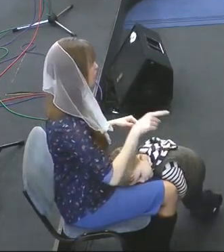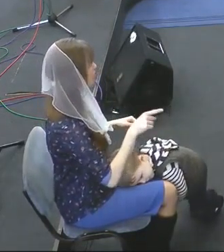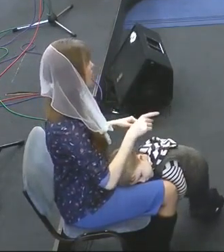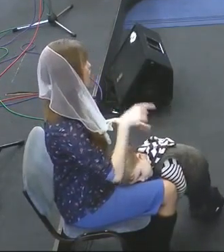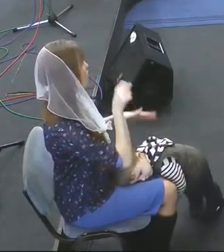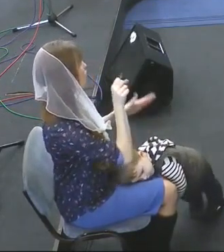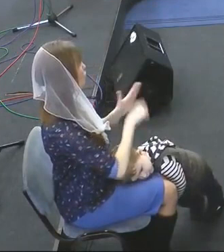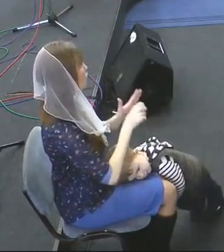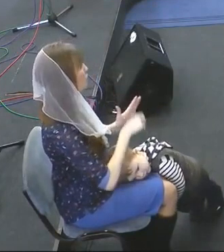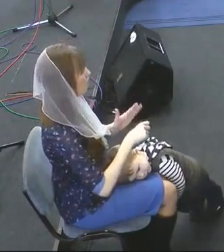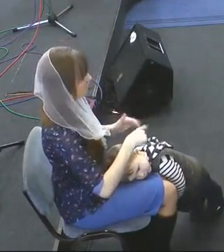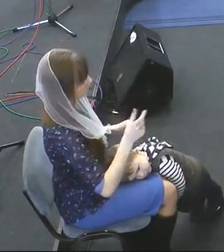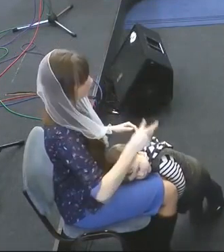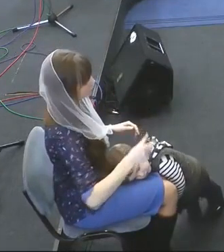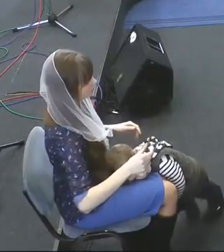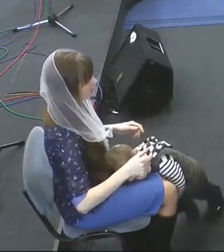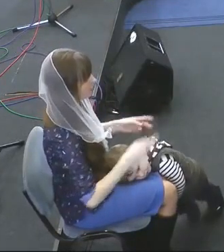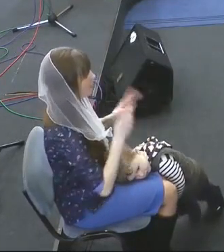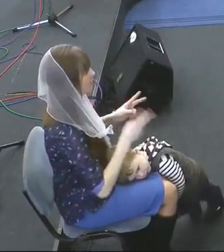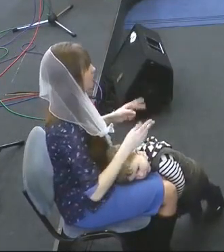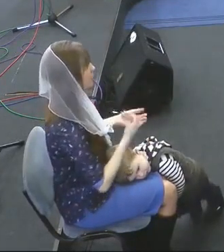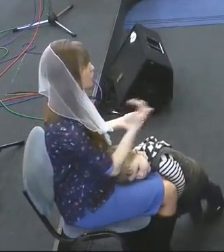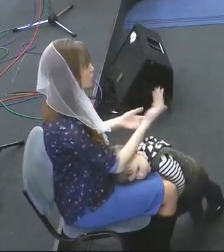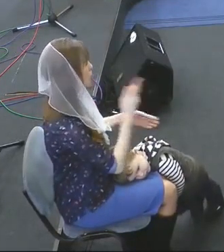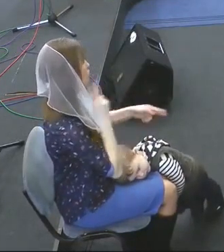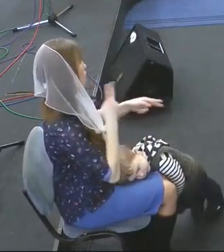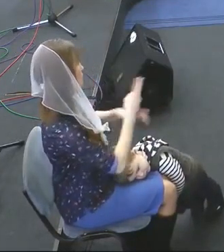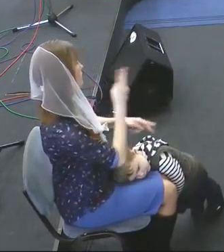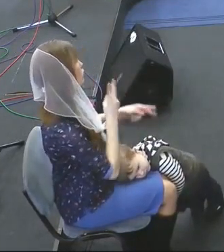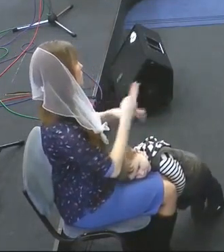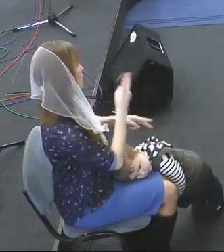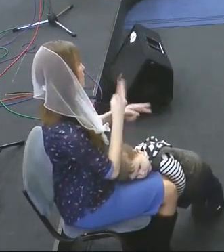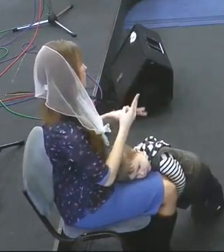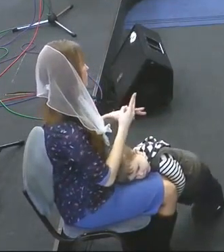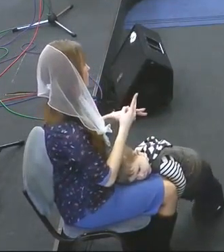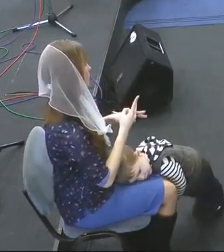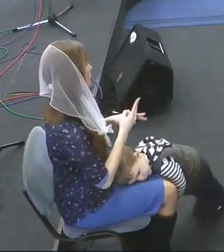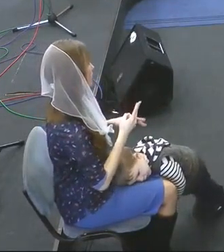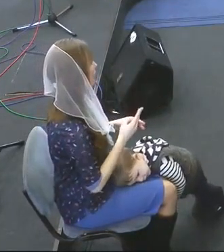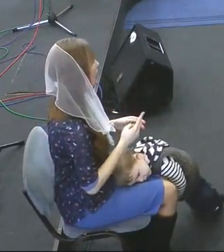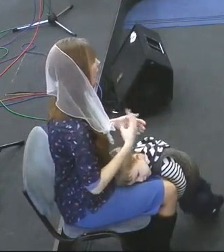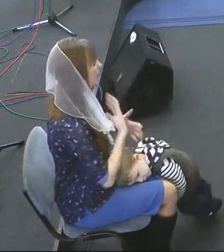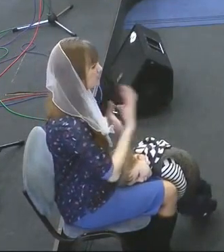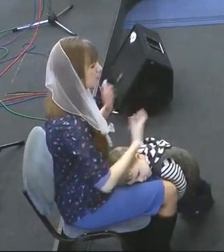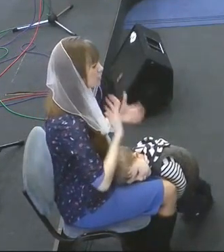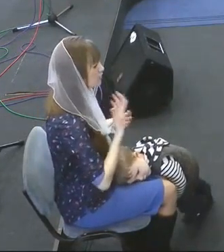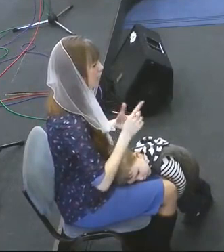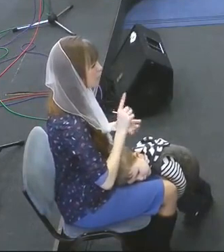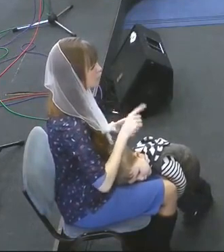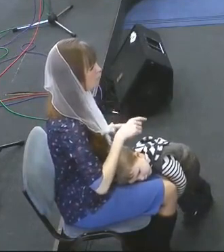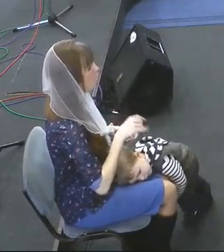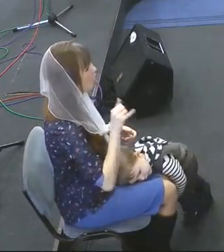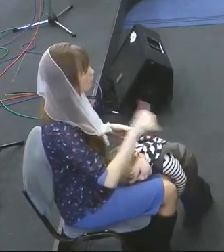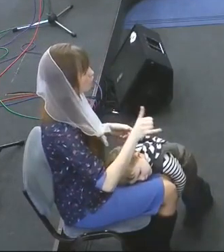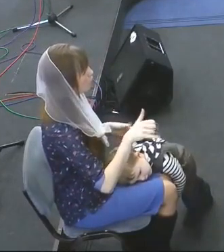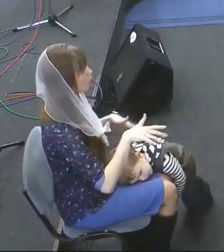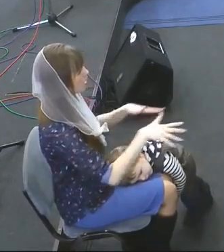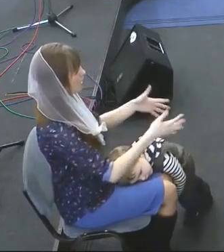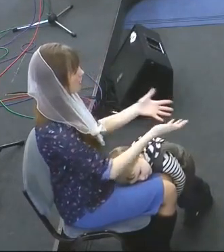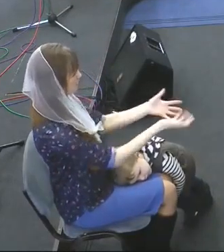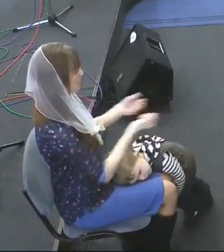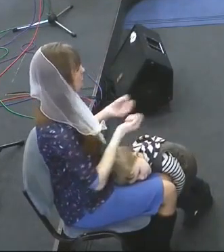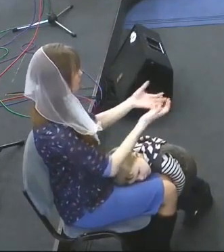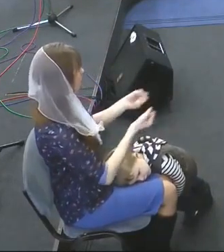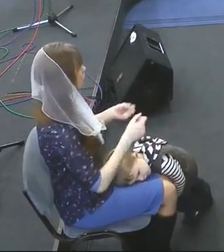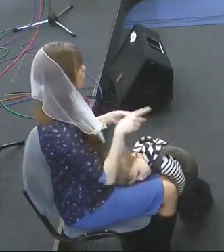Трон – це місце, де людина править, місце, де людина виголошує, що правильно, що ні. Місце, де вона вирішує все. Навіть якщо